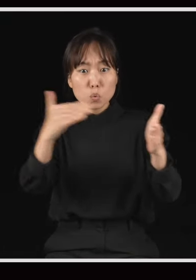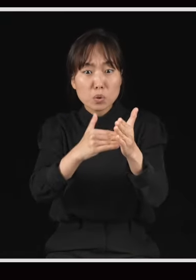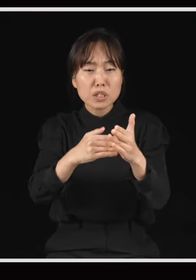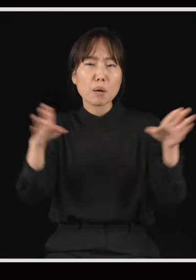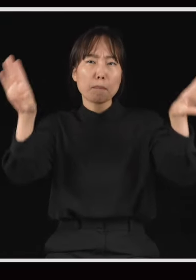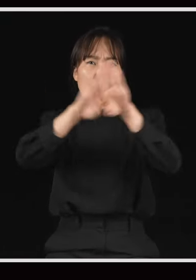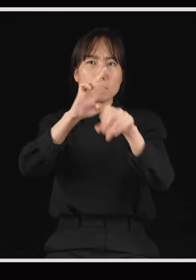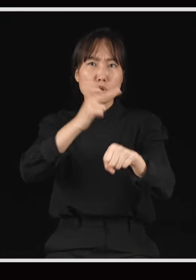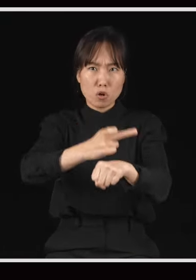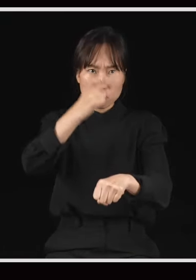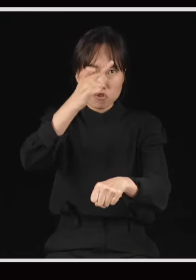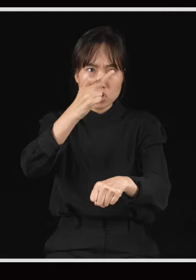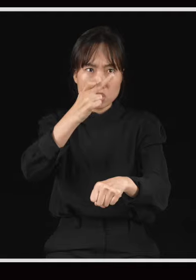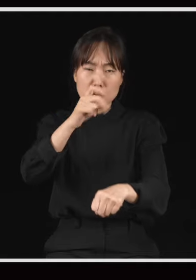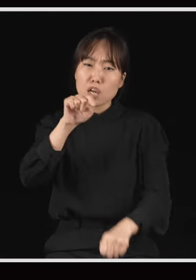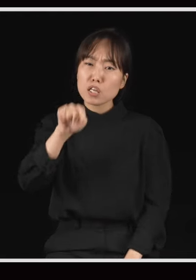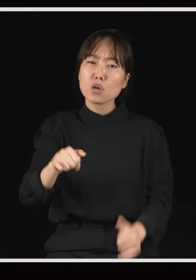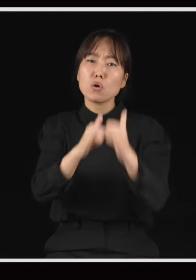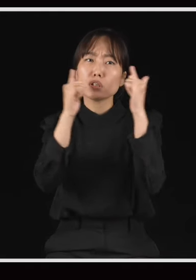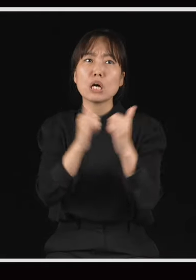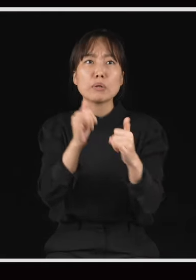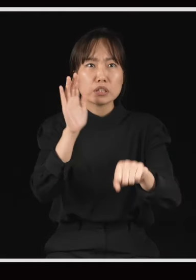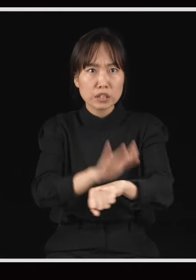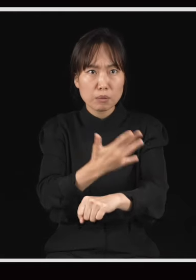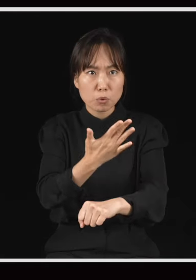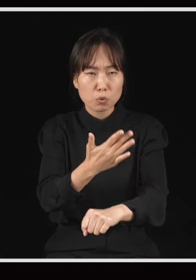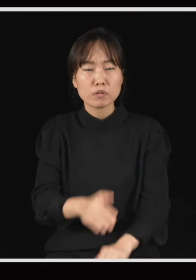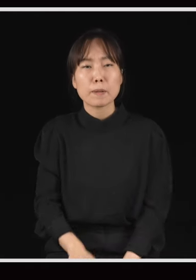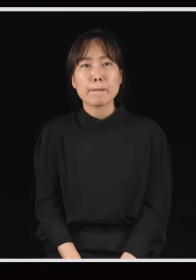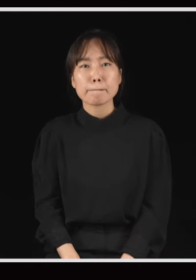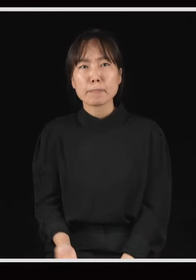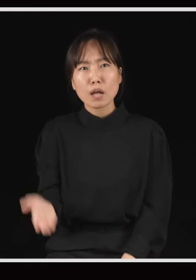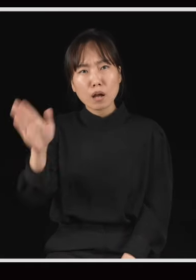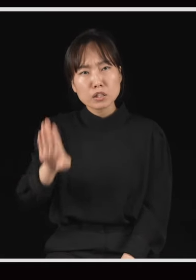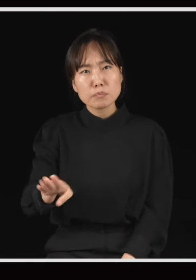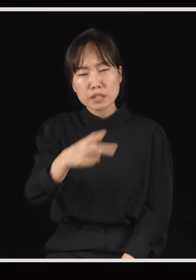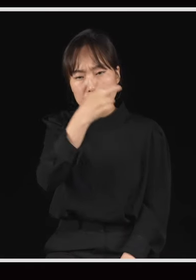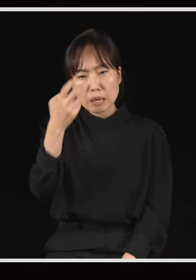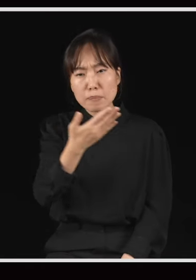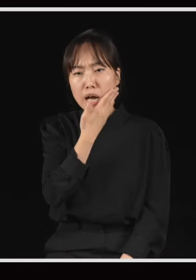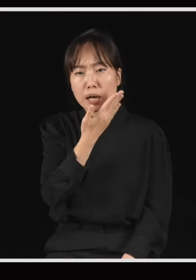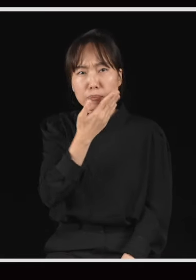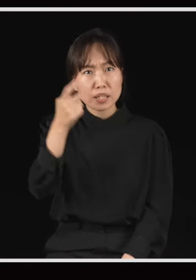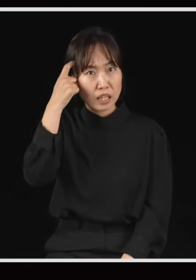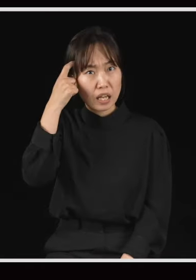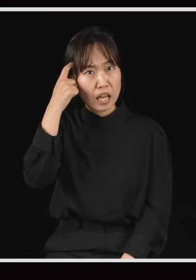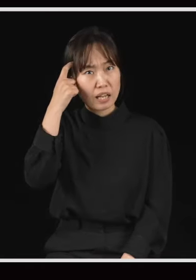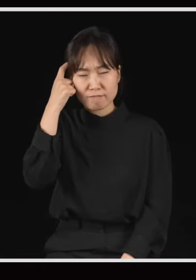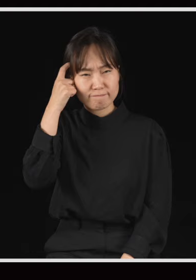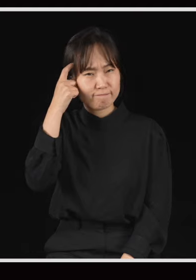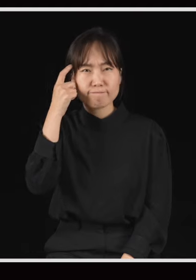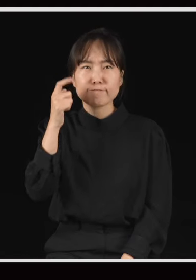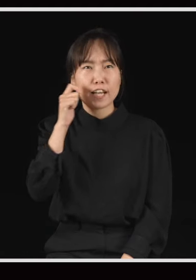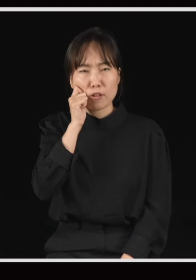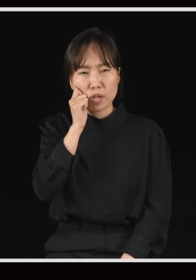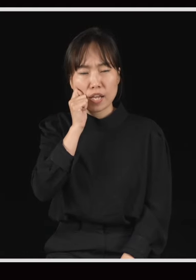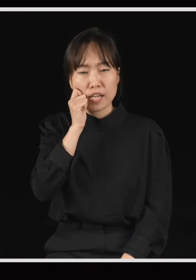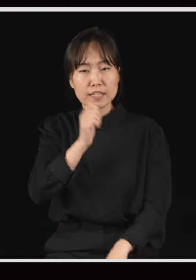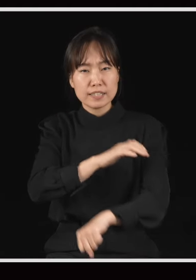정말 그럴 수도 있습니다. 그건 사회적인 문제도 있긴 한데요, 우리나라에. 어쨌든 잠을 아끼면 안 됩니다. 잠을 최대한 자야